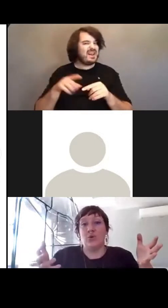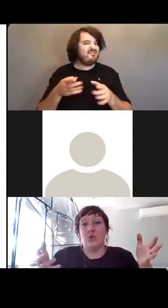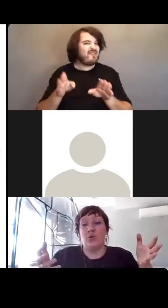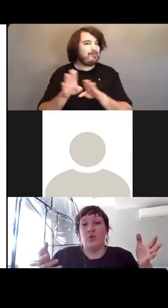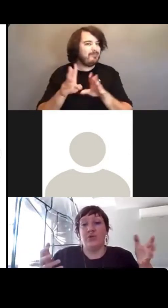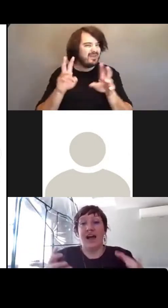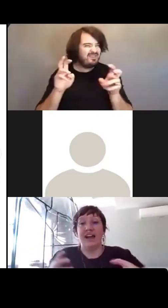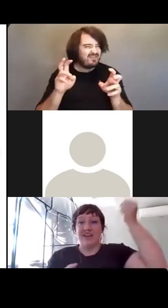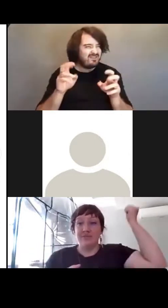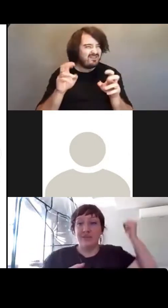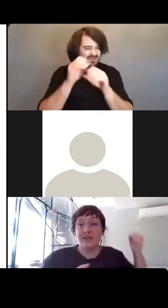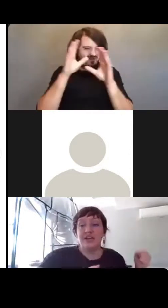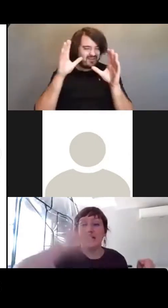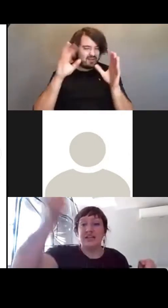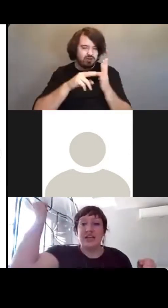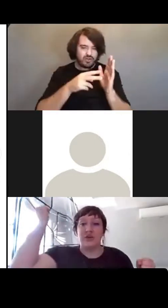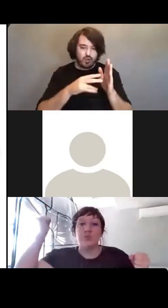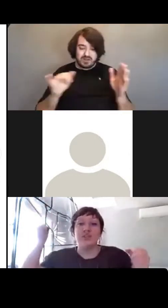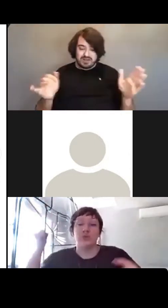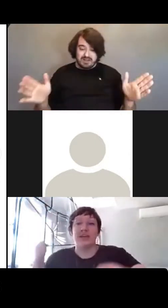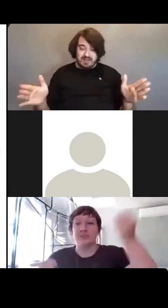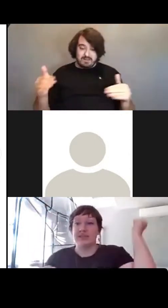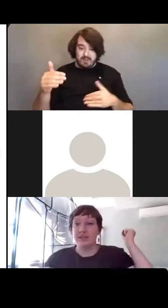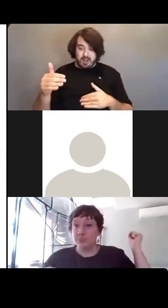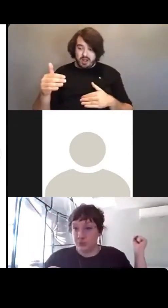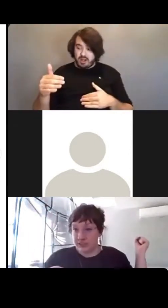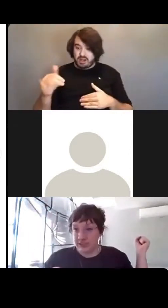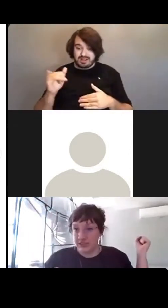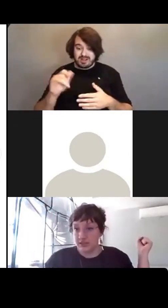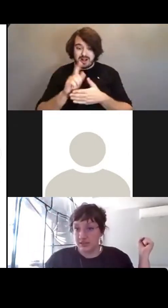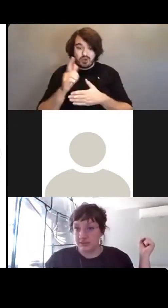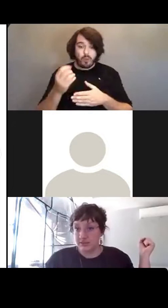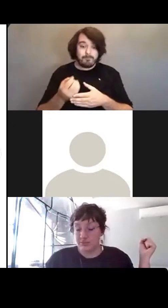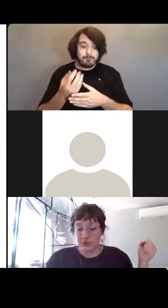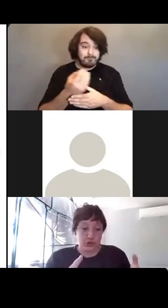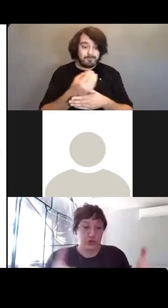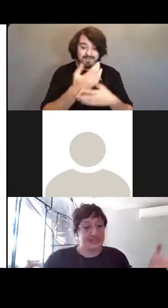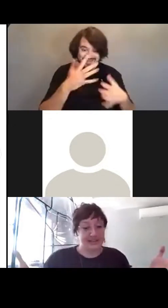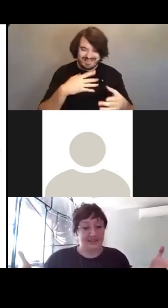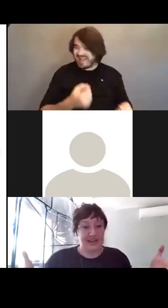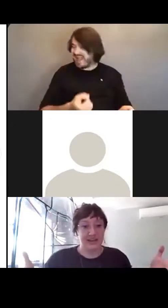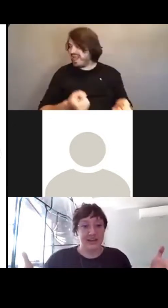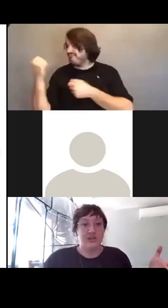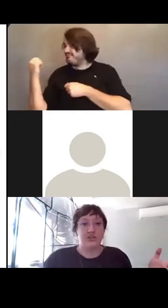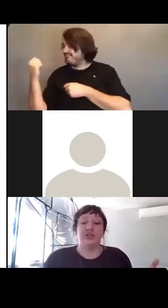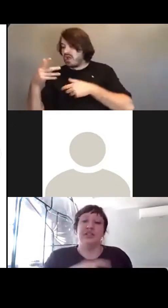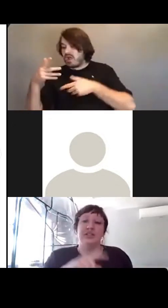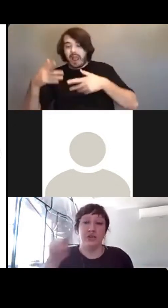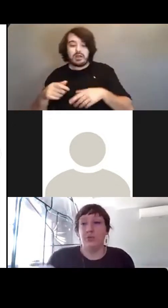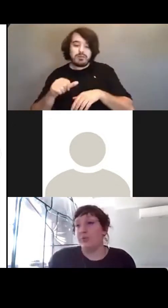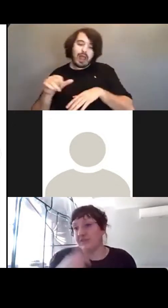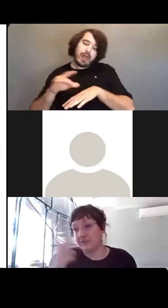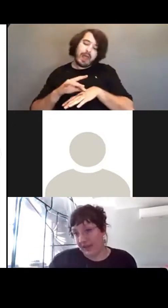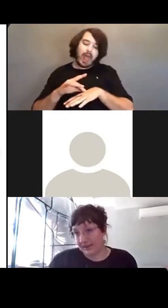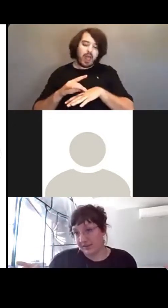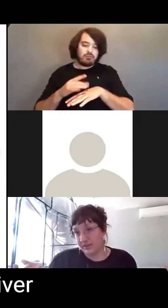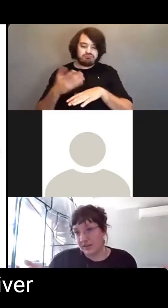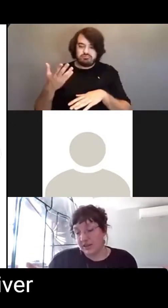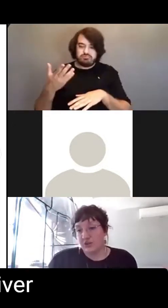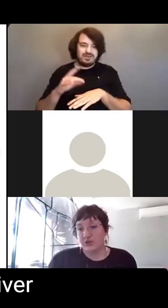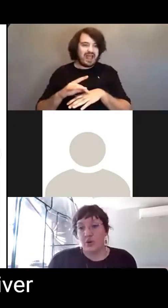si on enlève les légumes qui ont terminé de pousser, puis qu'on a juste de la terre, ce cycle-là ne peut pas se